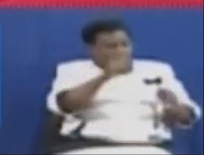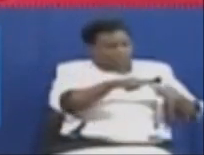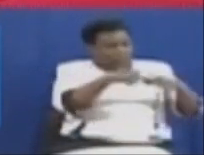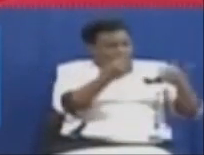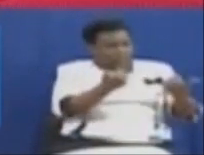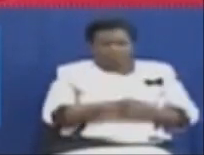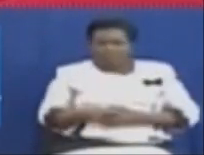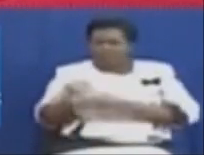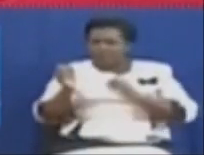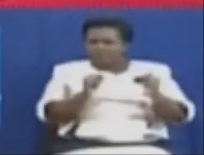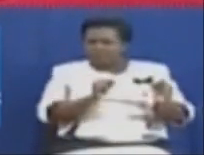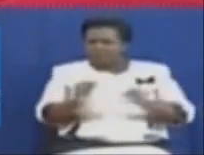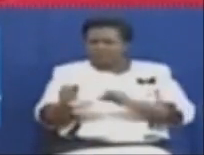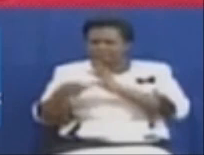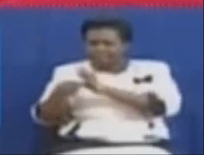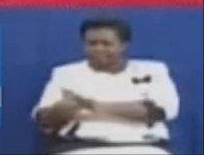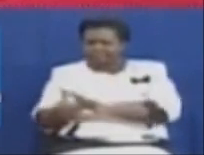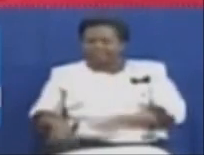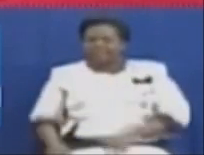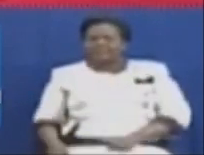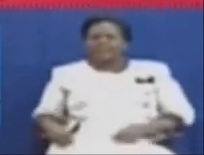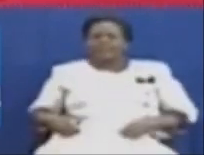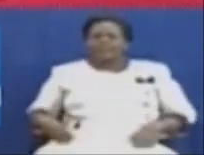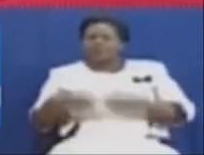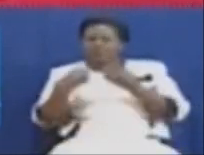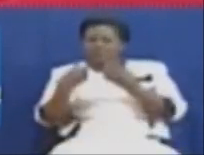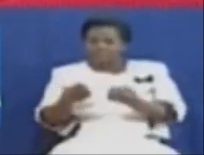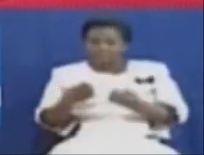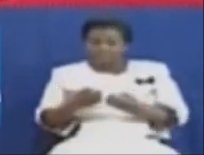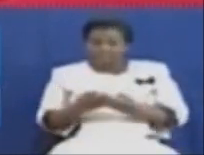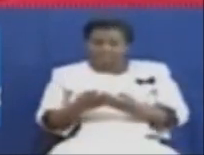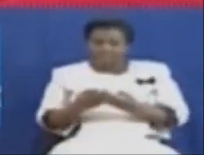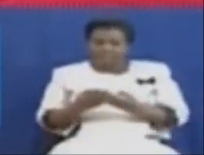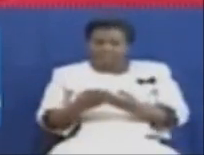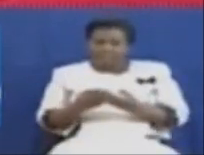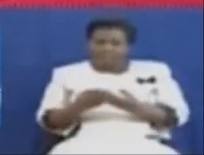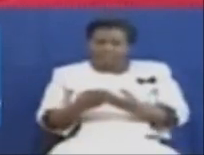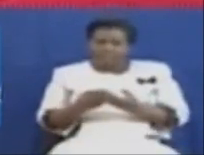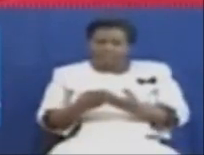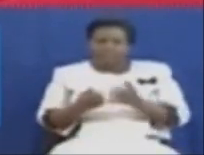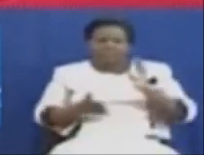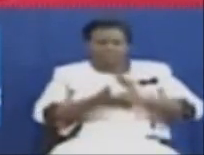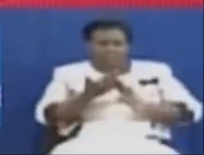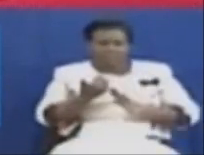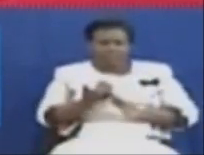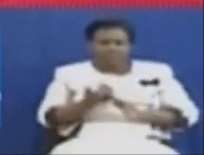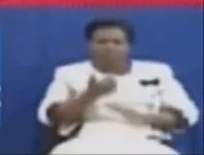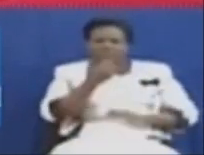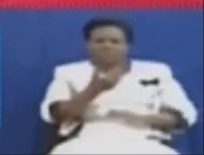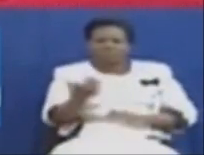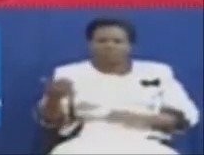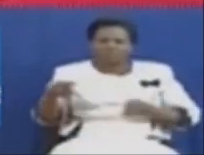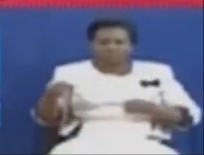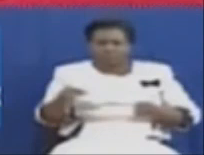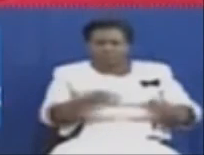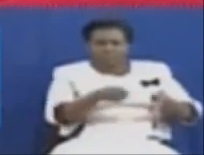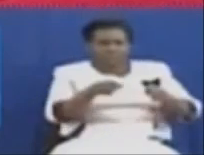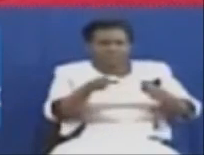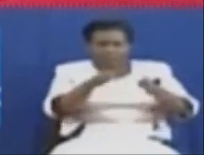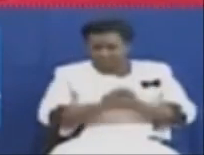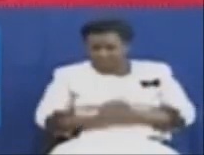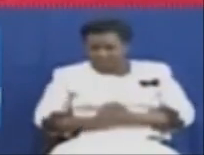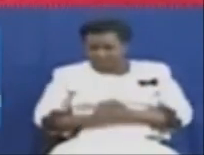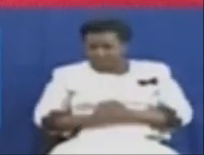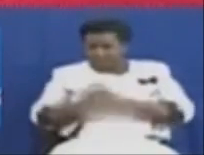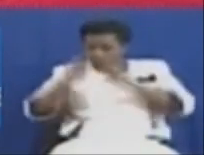Salaam, hali ambayo inakosesha watoto hao haki zao za msingi kama elimu na malezi bora. Je, serikali imechukua hatua gani kukabiliana